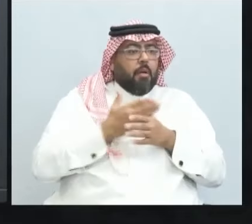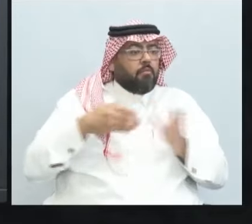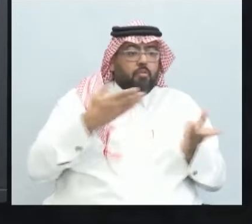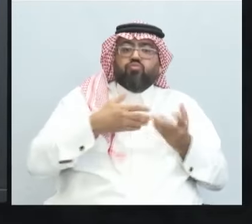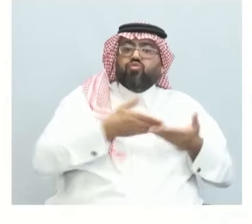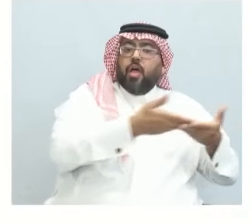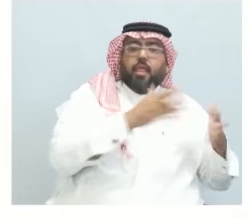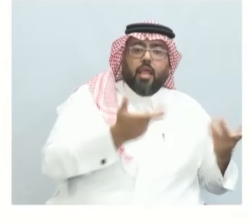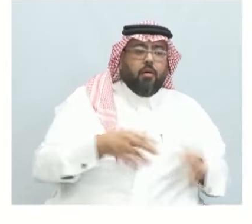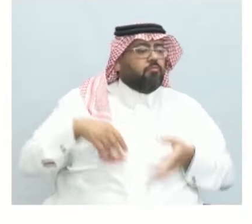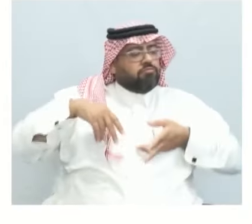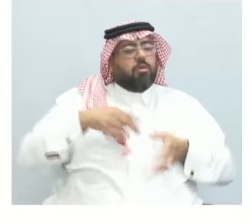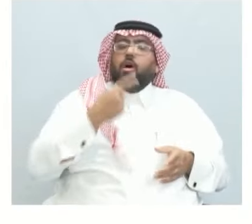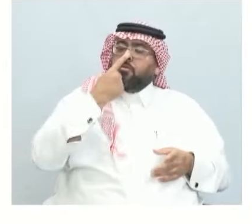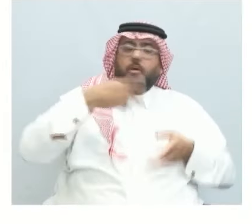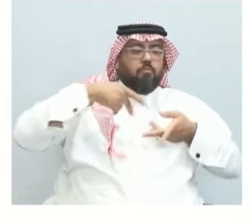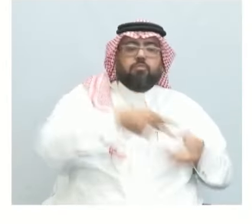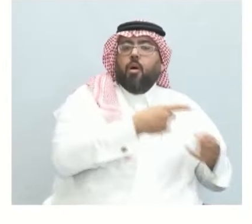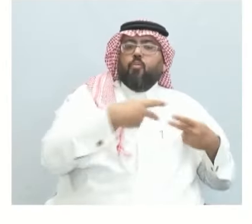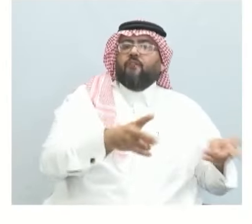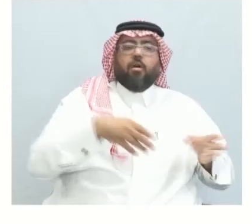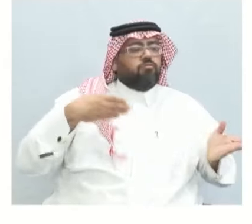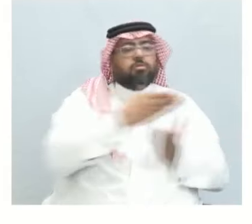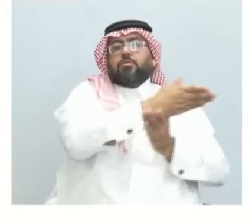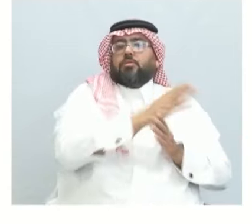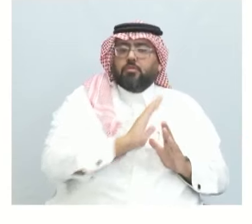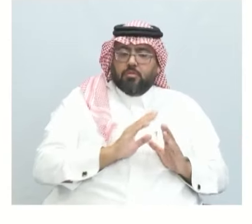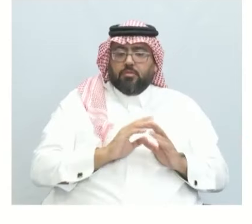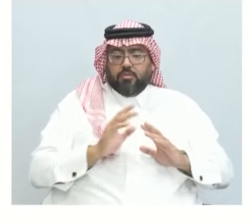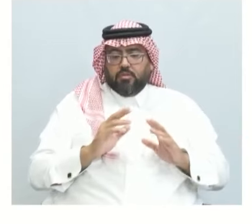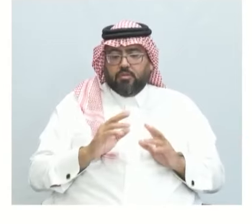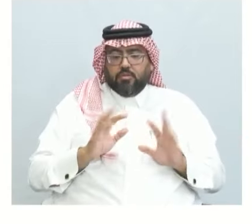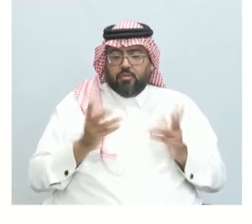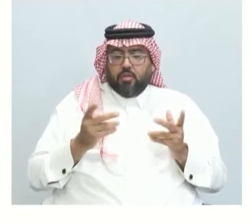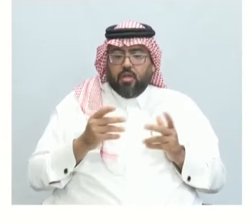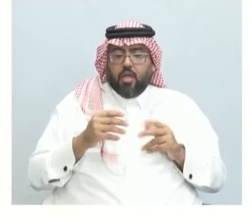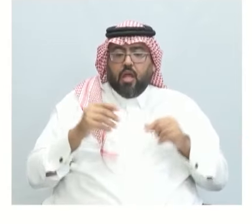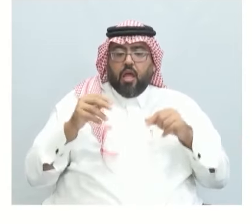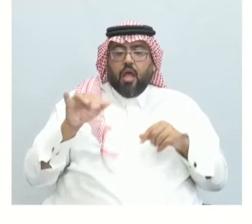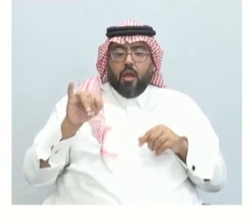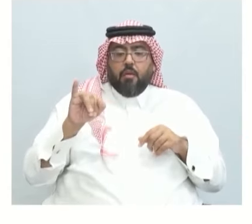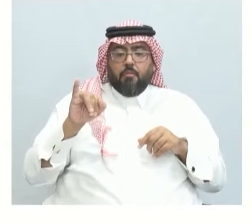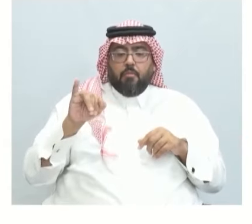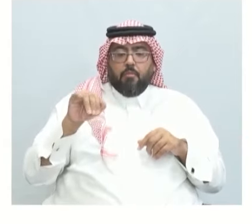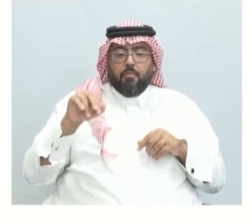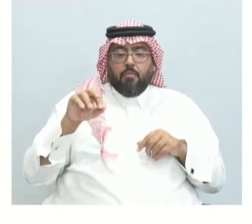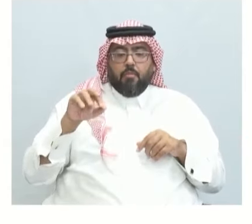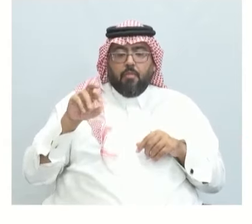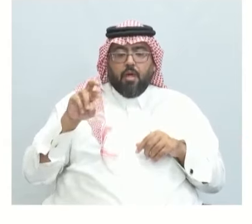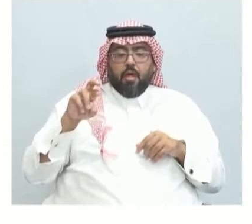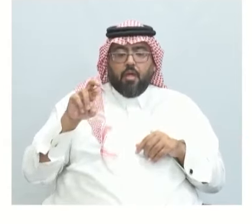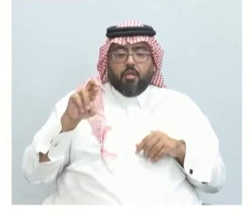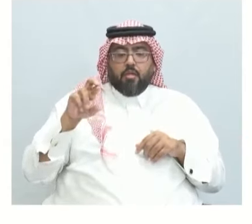عن عن السبب وقد كانت العرب بين اهل مدر واهل وبر فاما اهل المدر فهم الحواضر